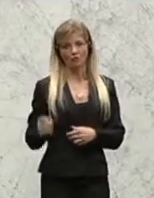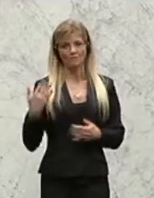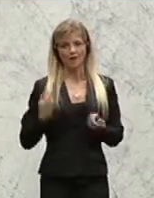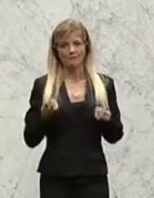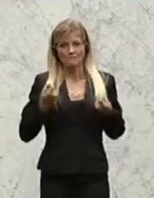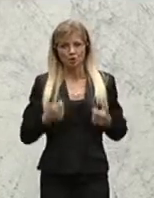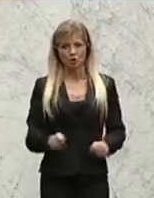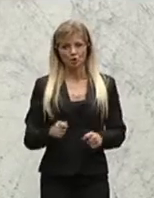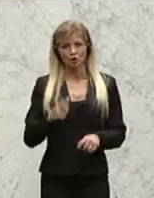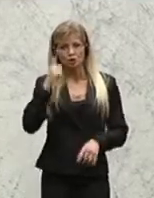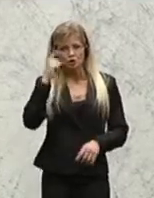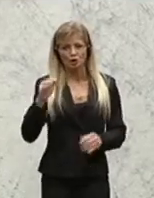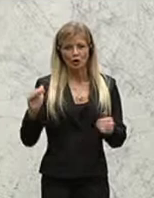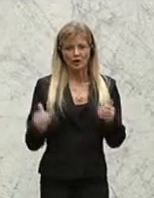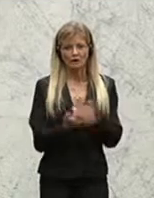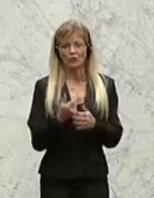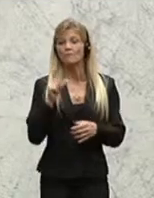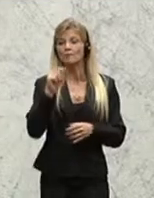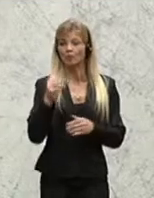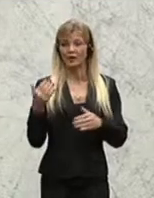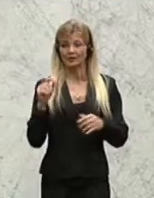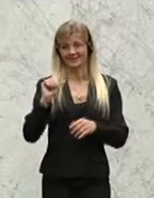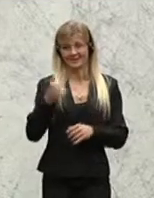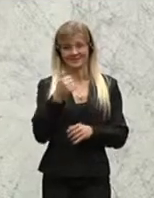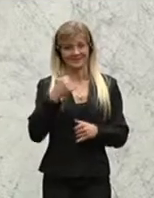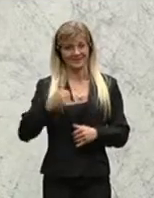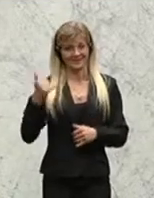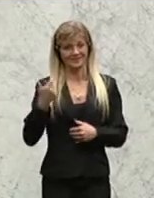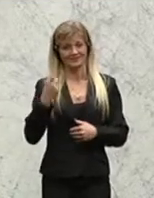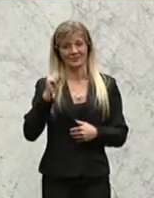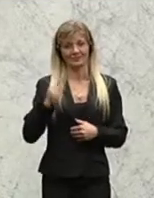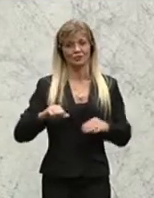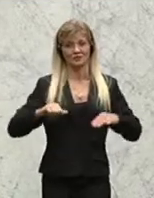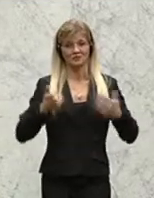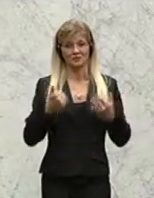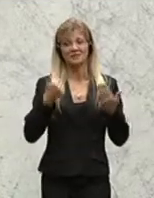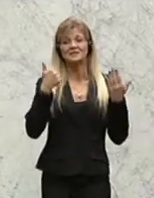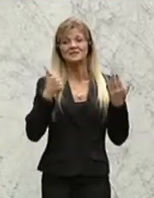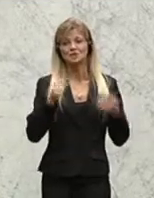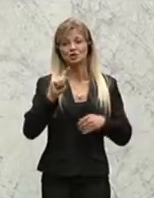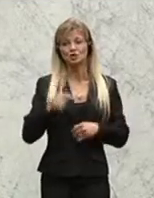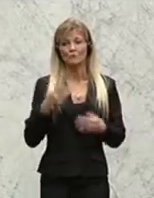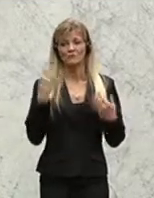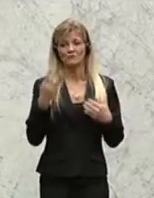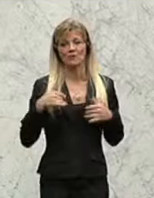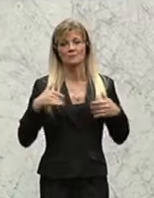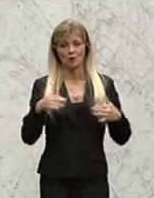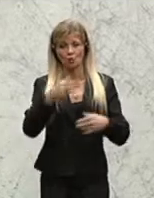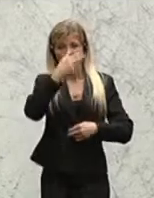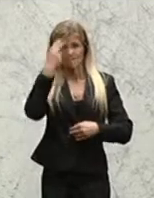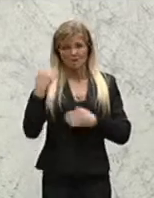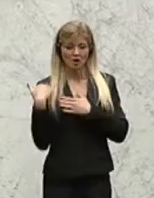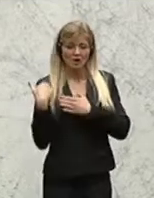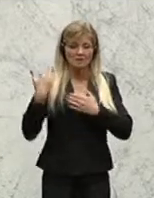beschlossenen Steuerreform entlasten wir mit 01.01.2016 6,4 Millionen Menschen mit